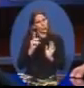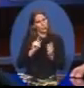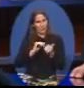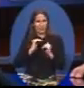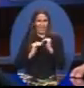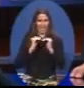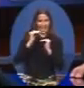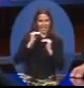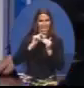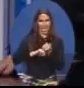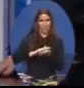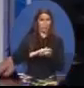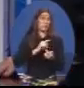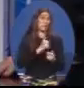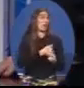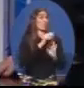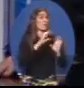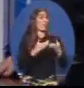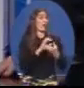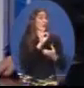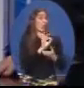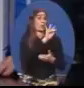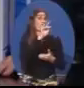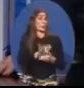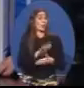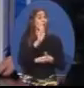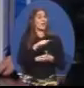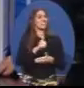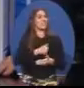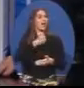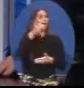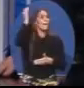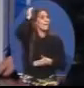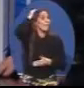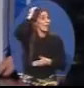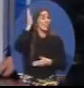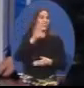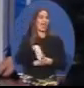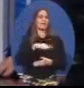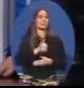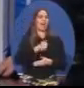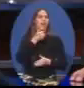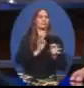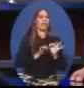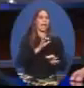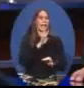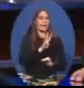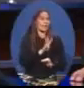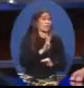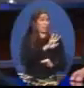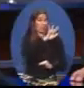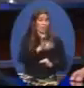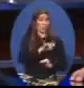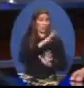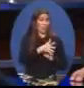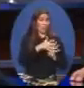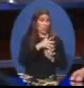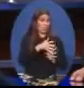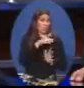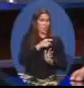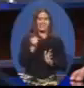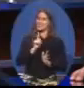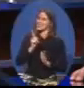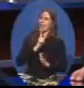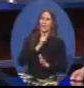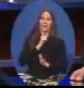כולל ראשי מפלגתו יצאו, גם השר בנט וגם השרה שקד יצאו באופן נחרץ כנגד הדברים שלו. זה